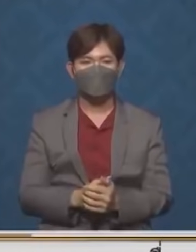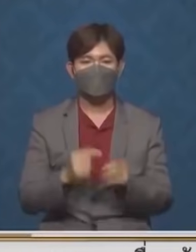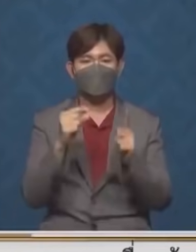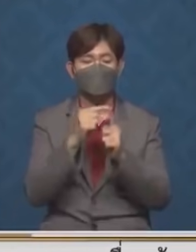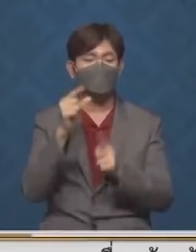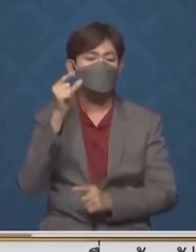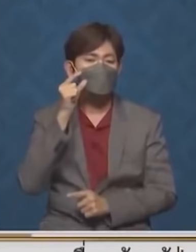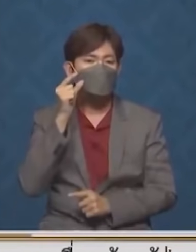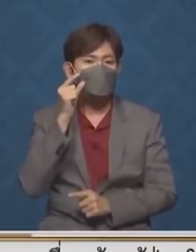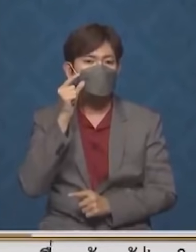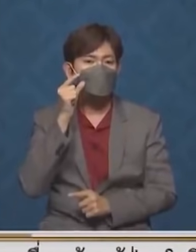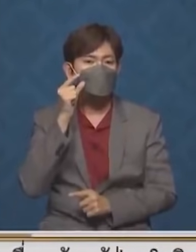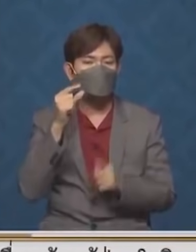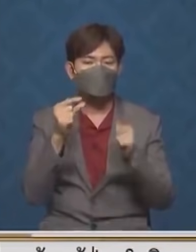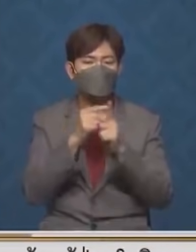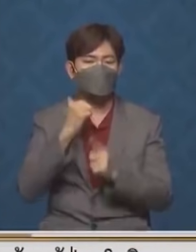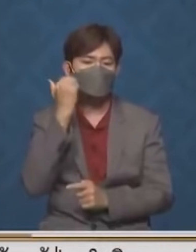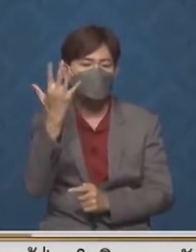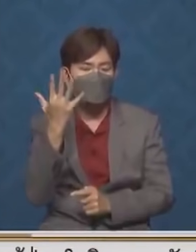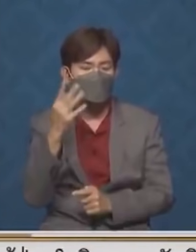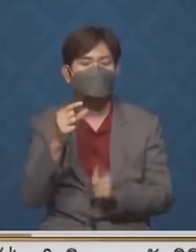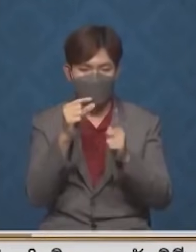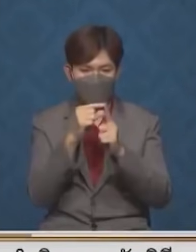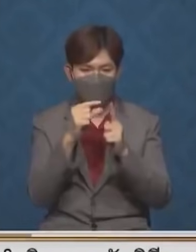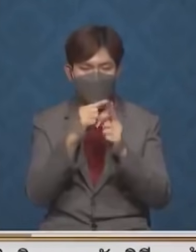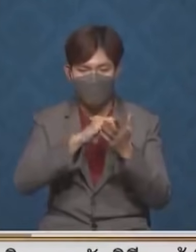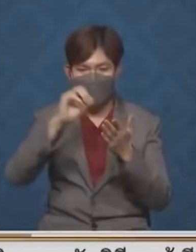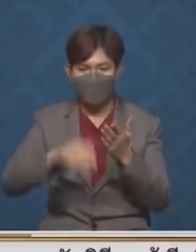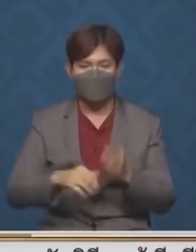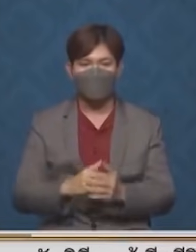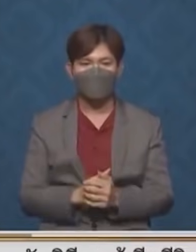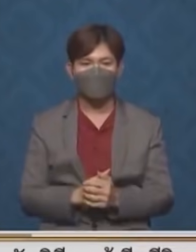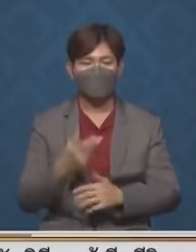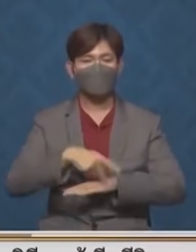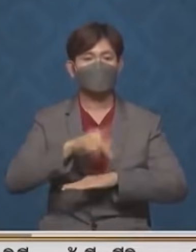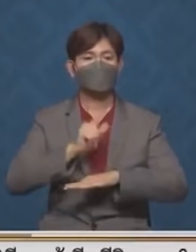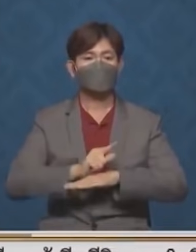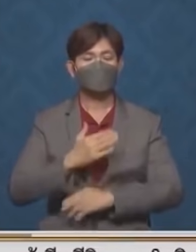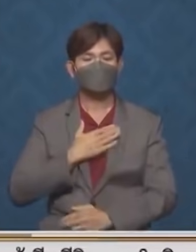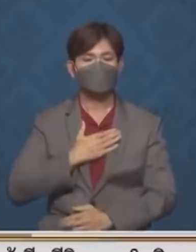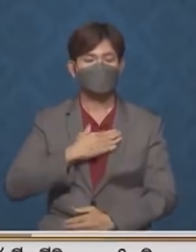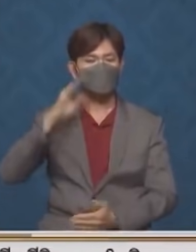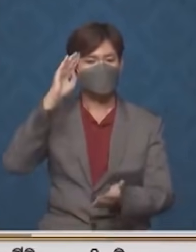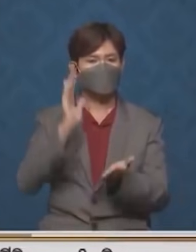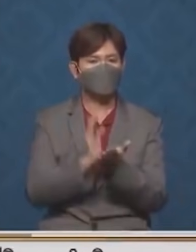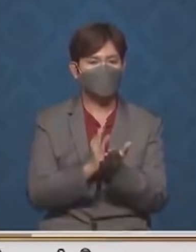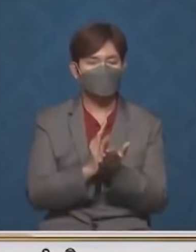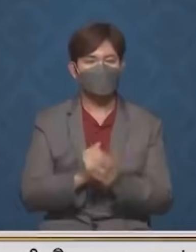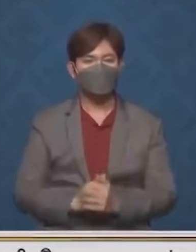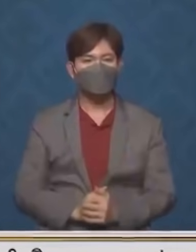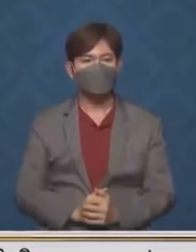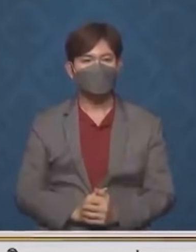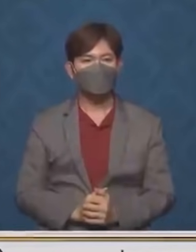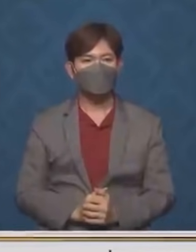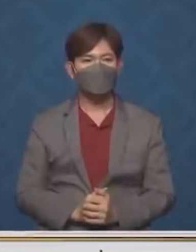านหน้าไม่มียางอายเนี่ยครับถอนนะครับ ครับท่านประธานครับผมพันธุ์ตรวจโทธนภัทรกิติวงศ์ครับ ผมขอถ